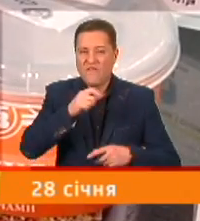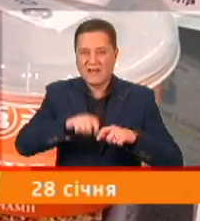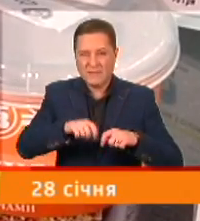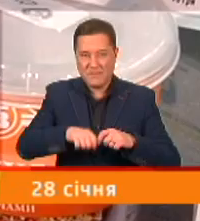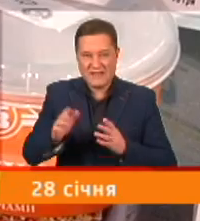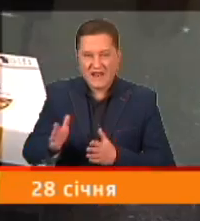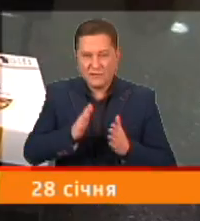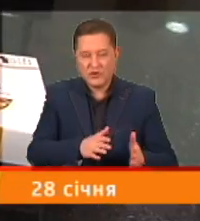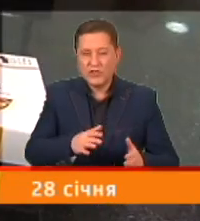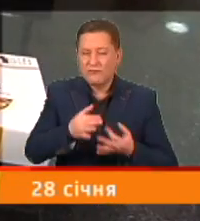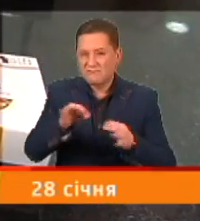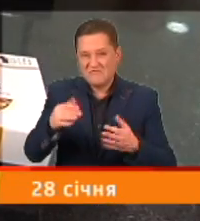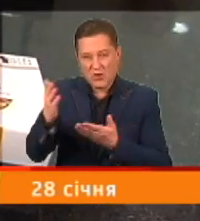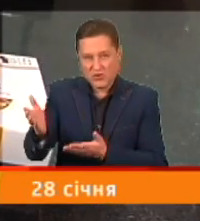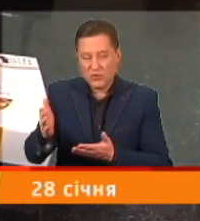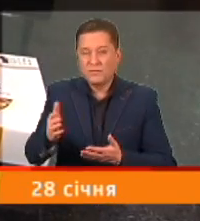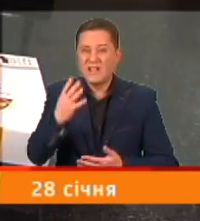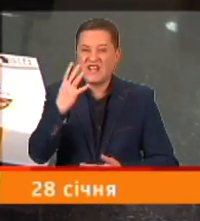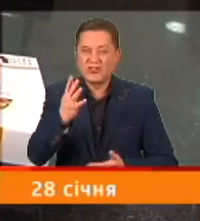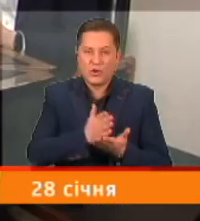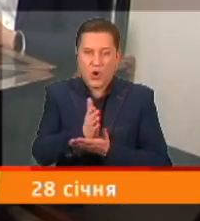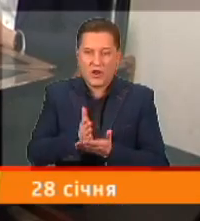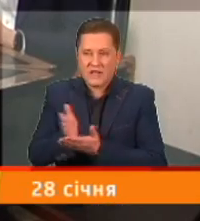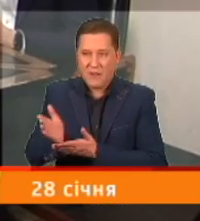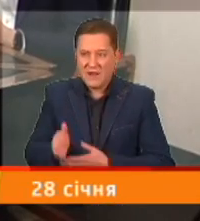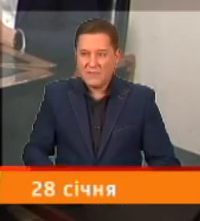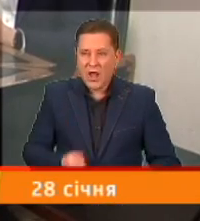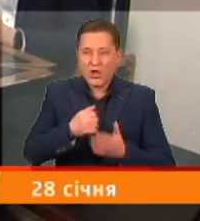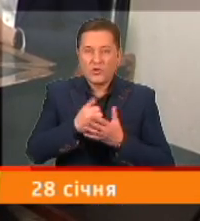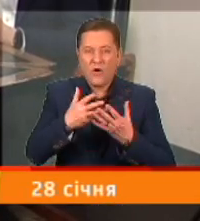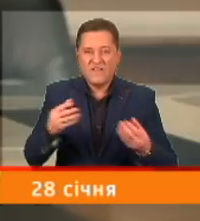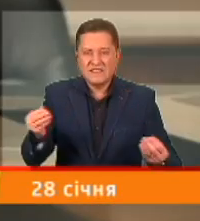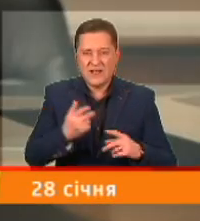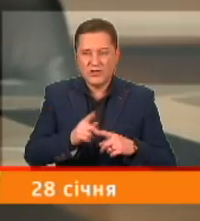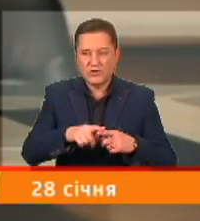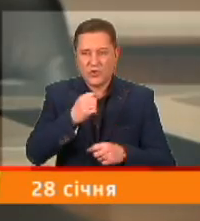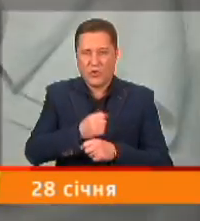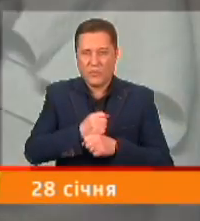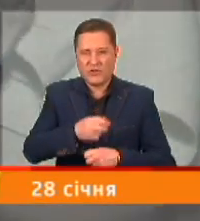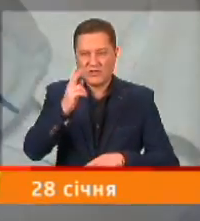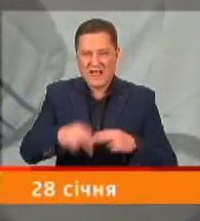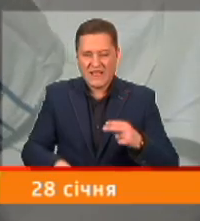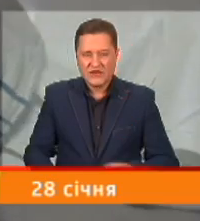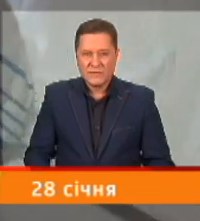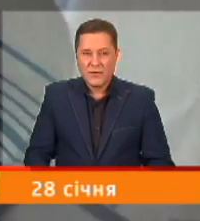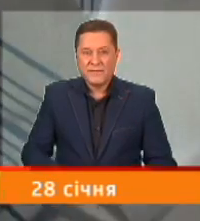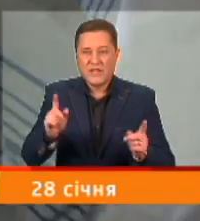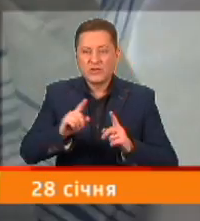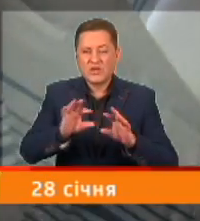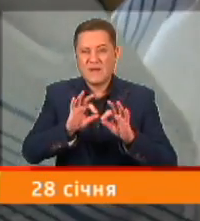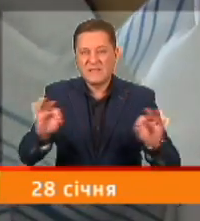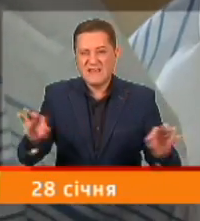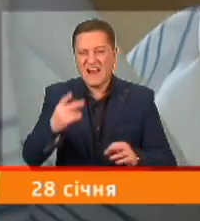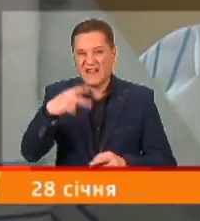режимі і доступна лише на 4 напрямках. До весни ми цю роботу закінчимо. Що ж до постелі, яка на